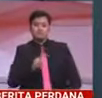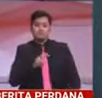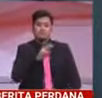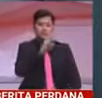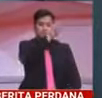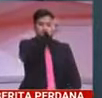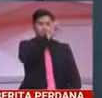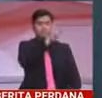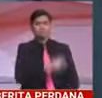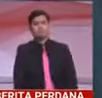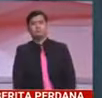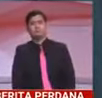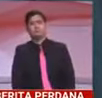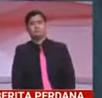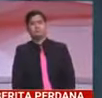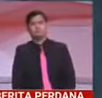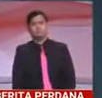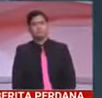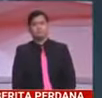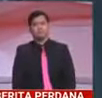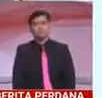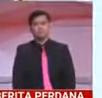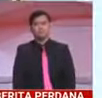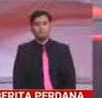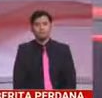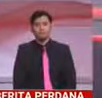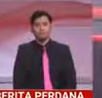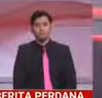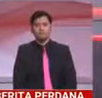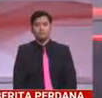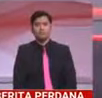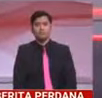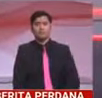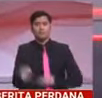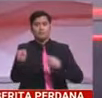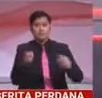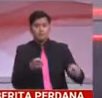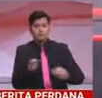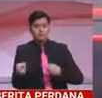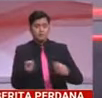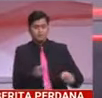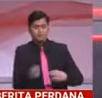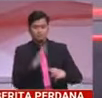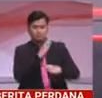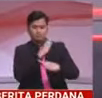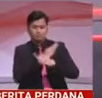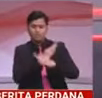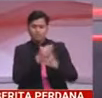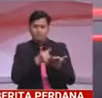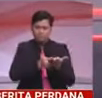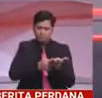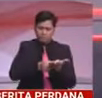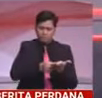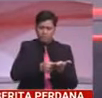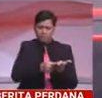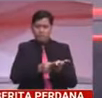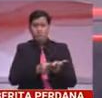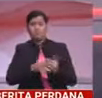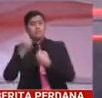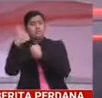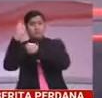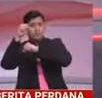Zaragoza Spanyol t-shirt Hai kamu sedang memerangi penyalahgunaan dadah dalam sukan negara